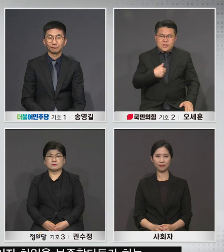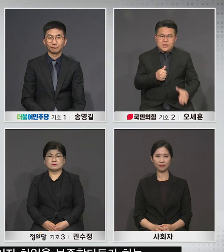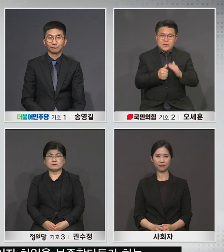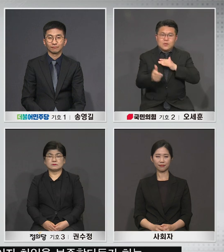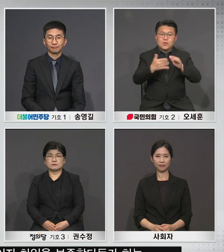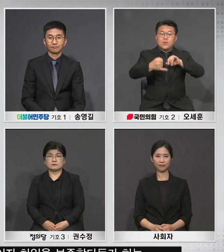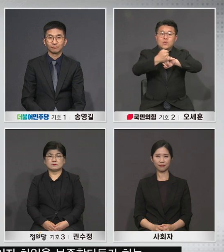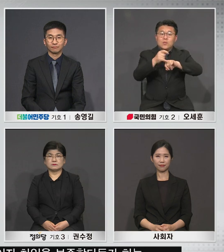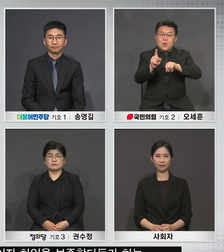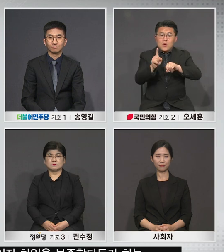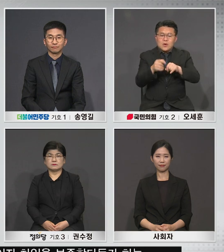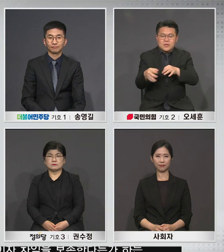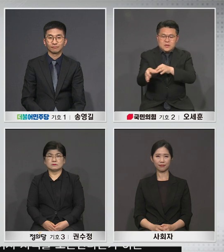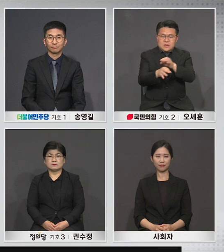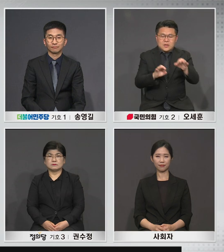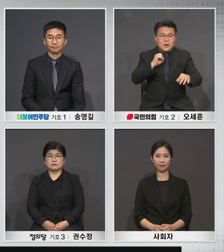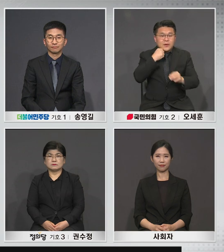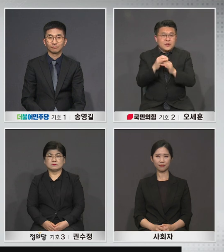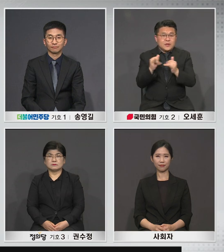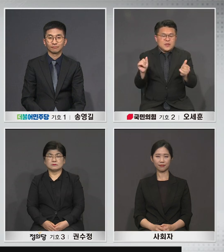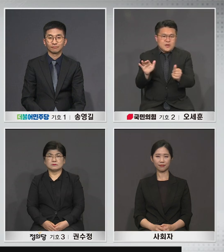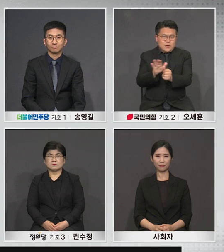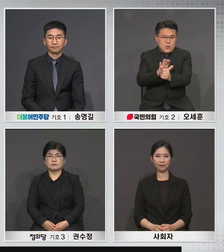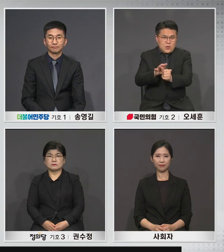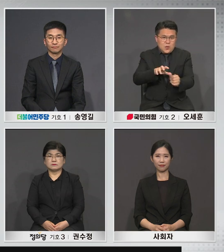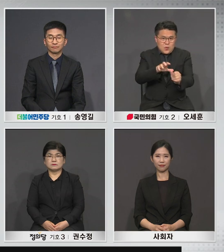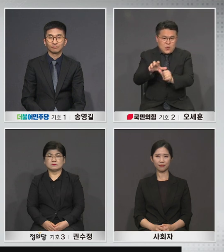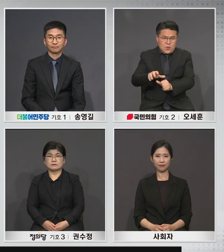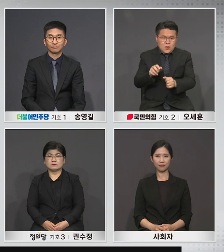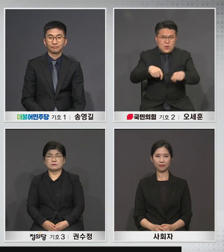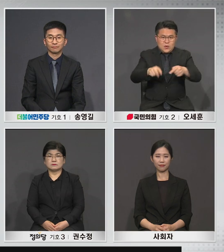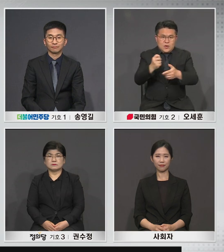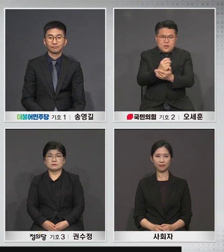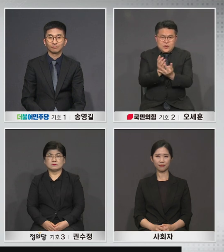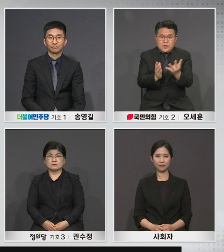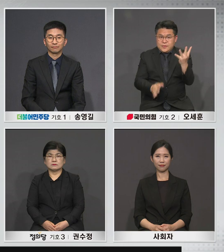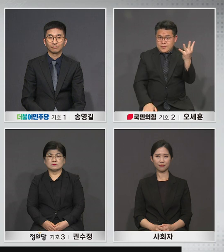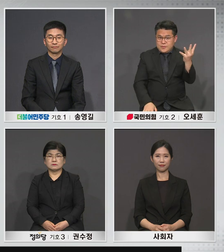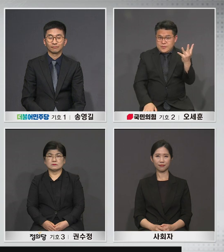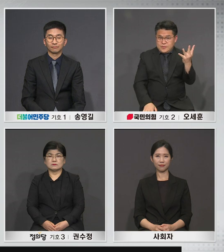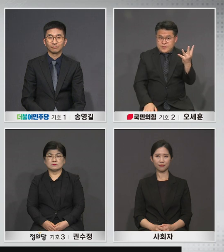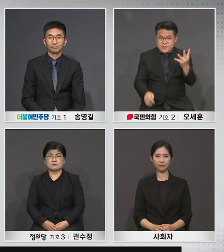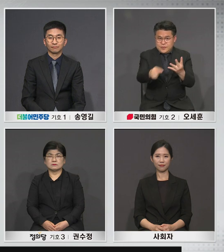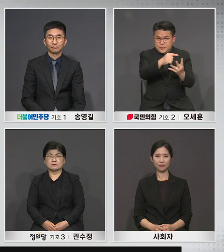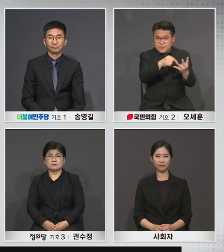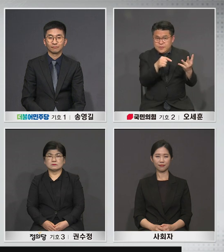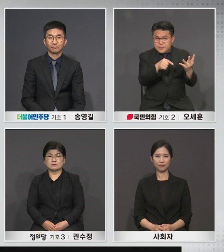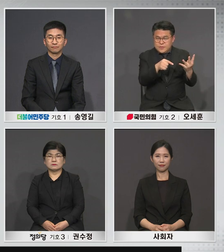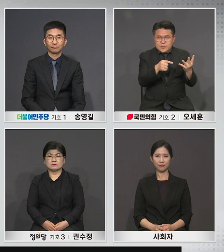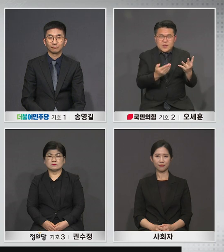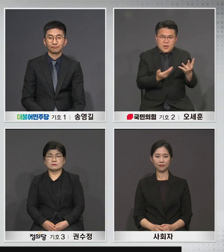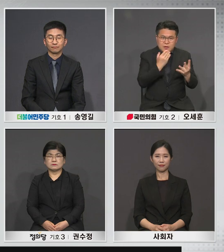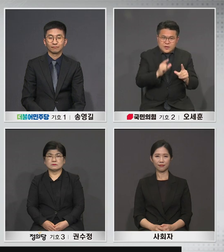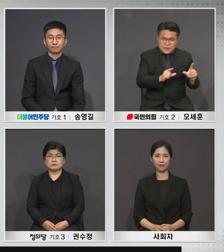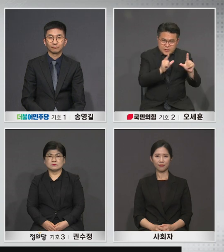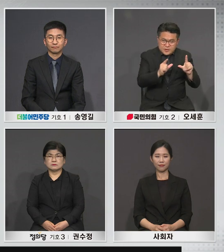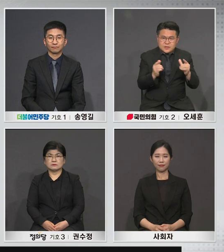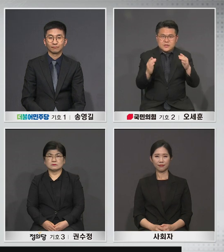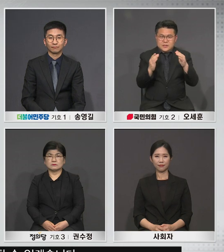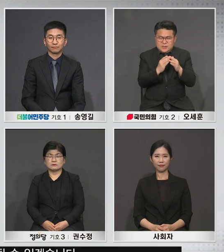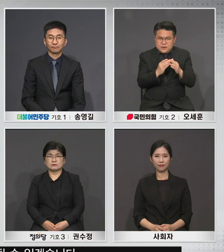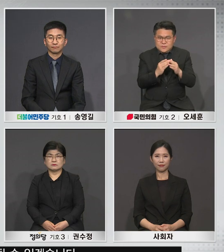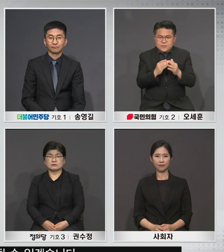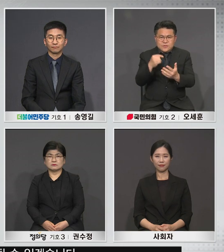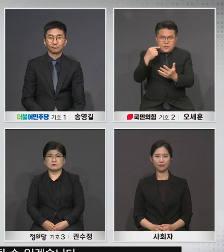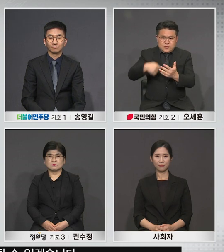경제적 취약계층 보호 4대 정책을 내놓았는데요. 이 정책들이 생계, 주거, 교육,